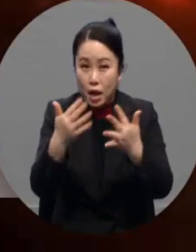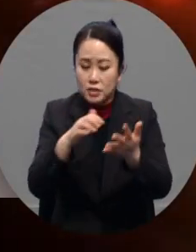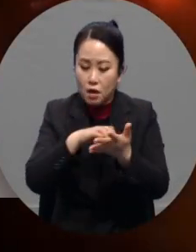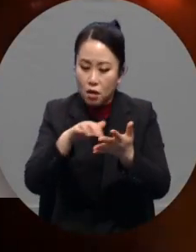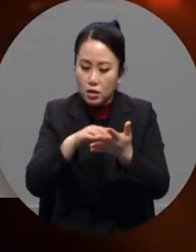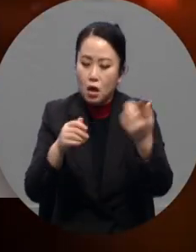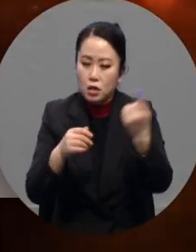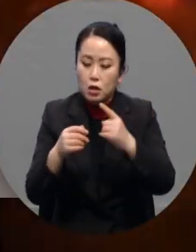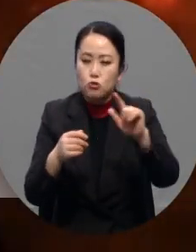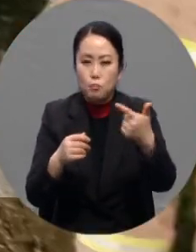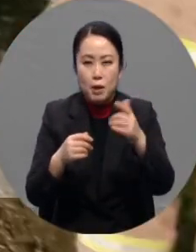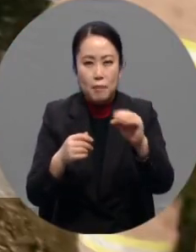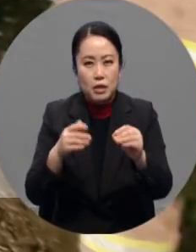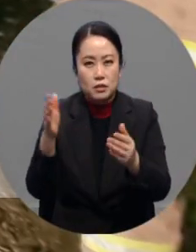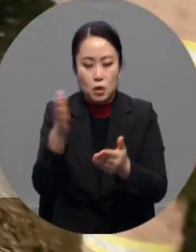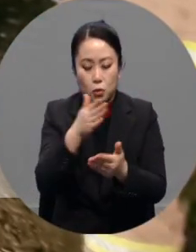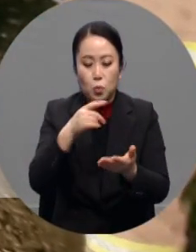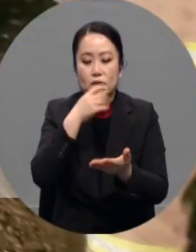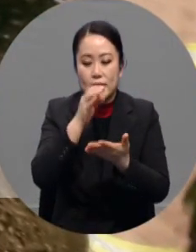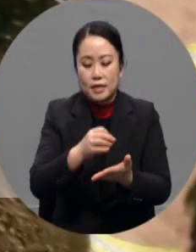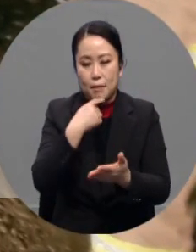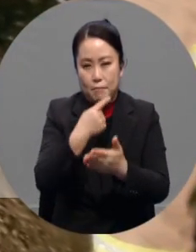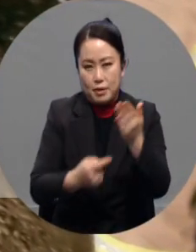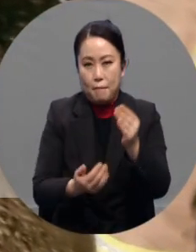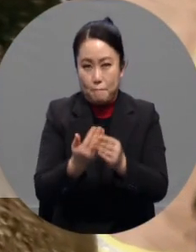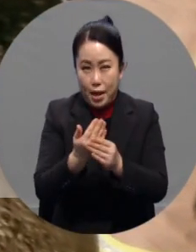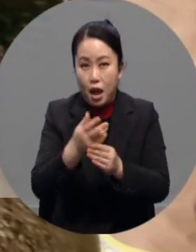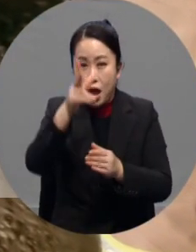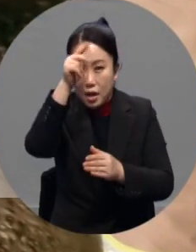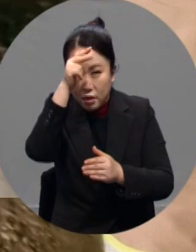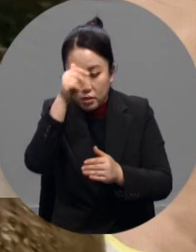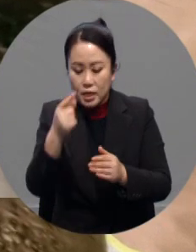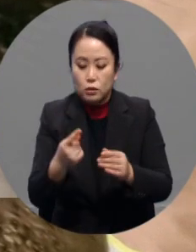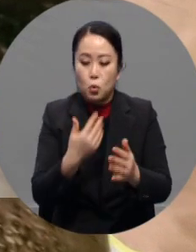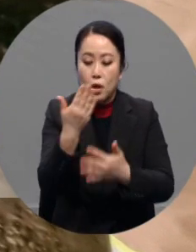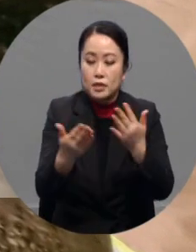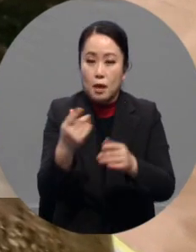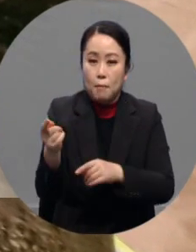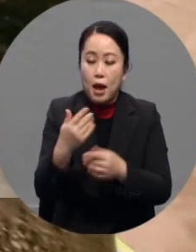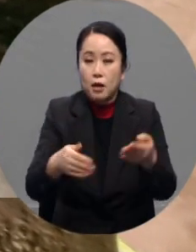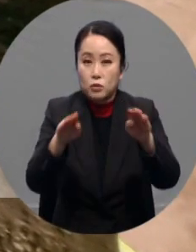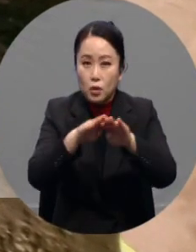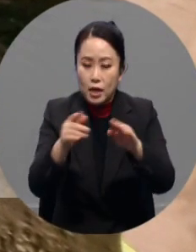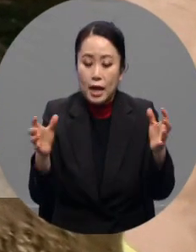원 상당의 재산 피해가 발생했습니다. 경찰과